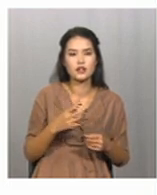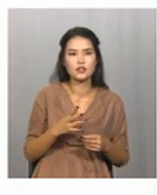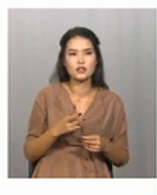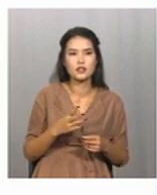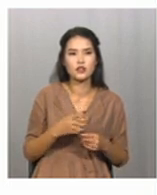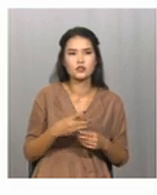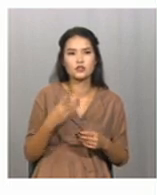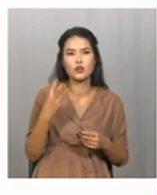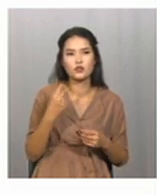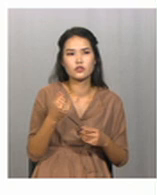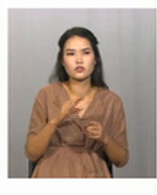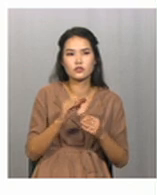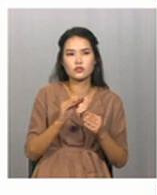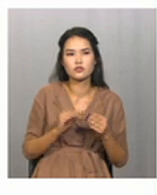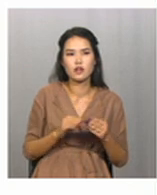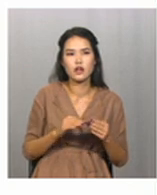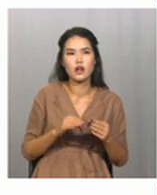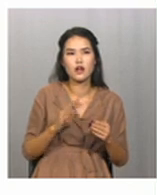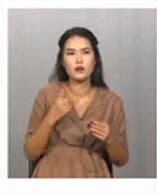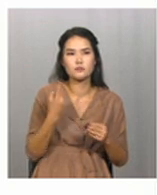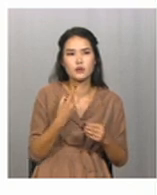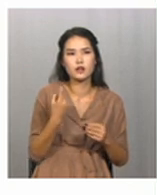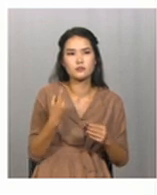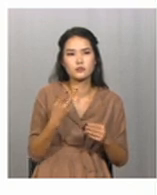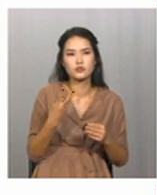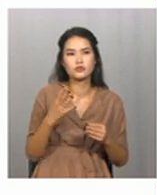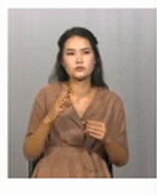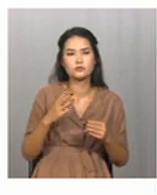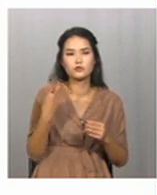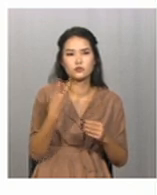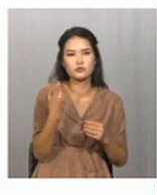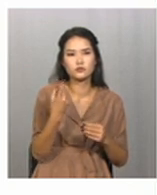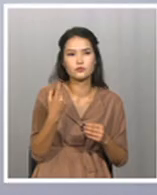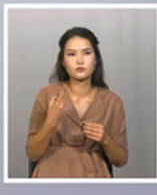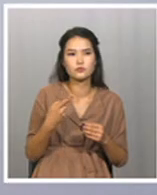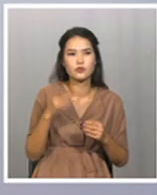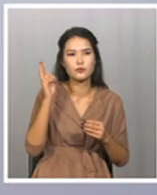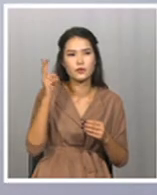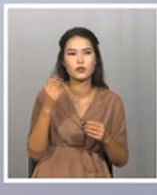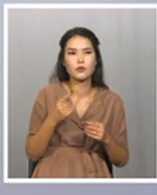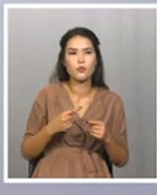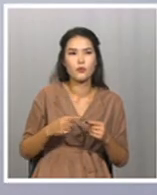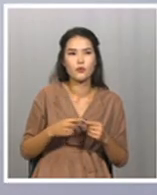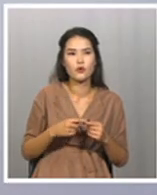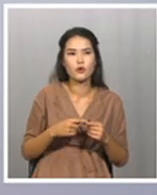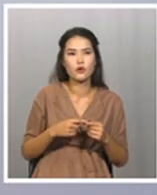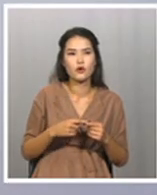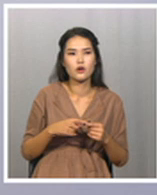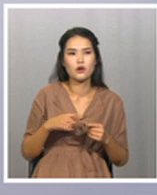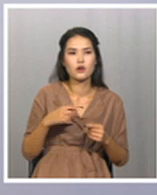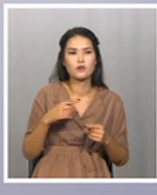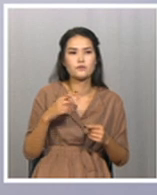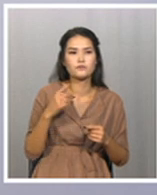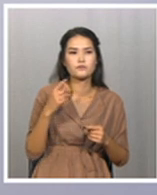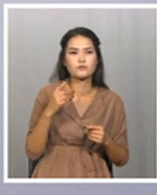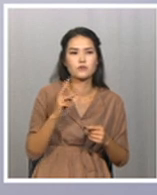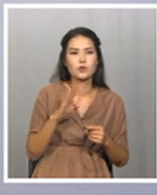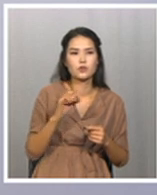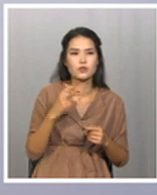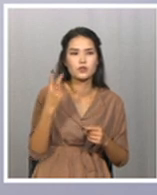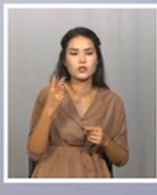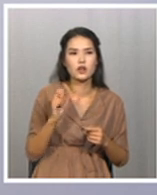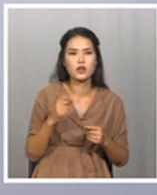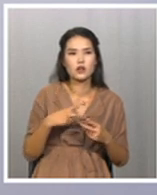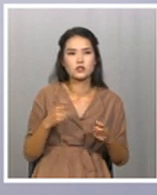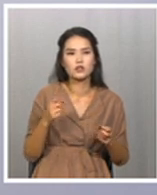1-ді қоясыз, квадраттайсыз. 1-ді сол 3-тен 1-дің квадратына бөлу дегеніміз 3-тің квадратына